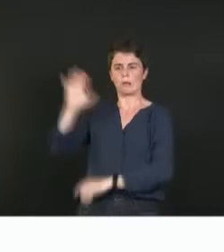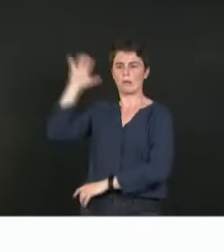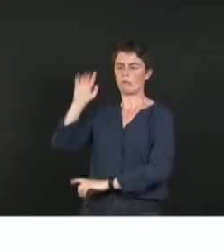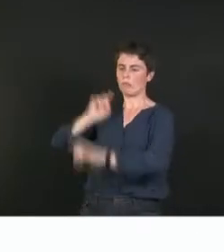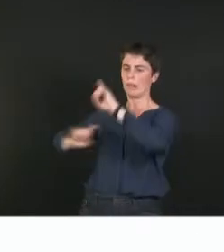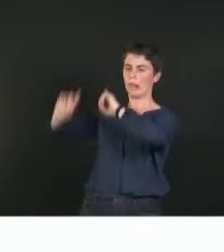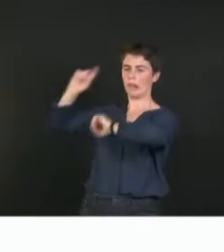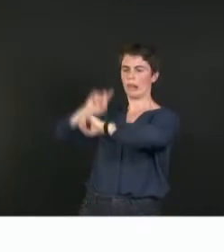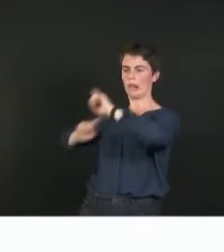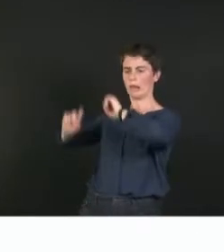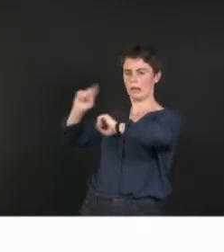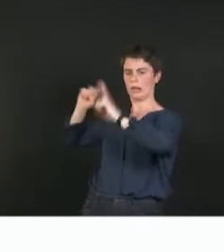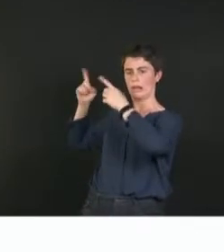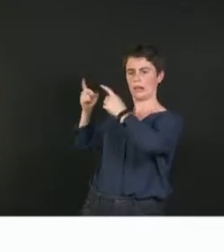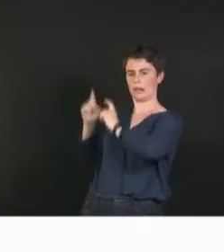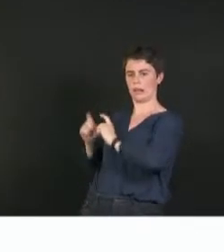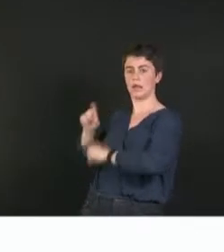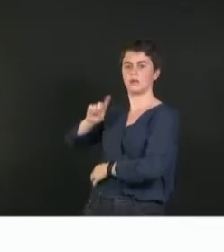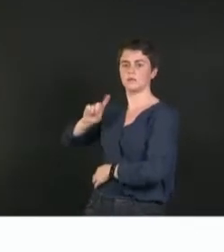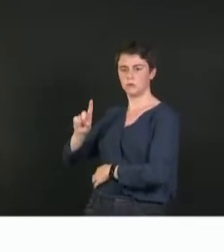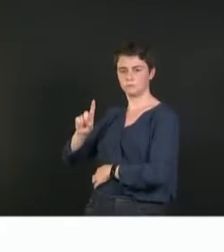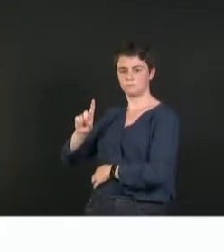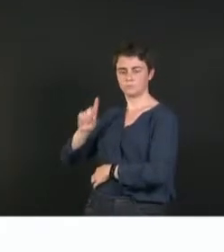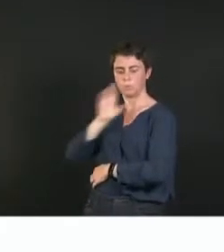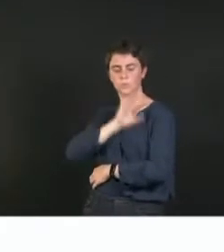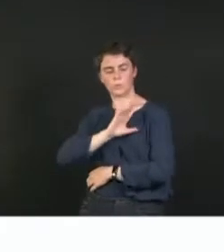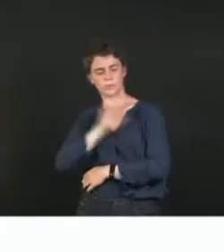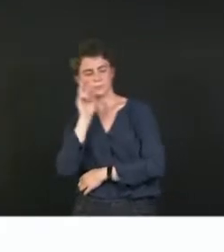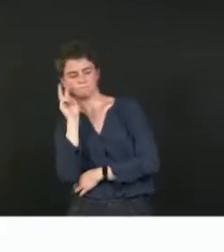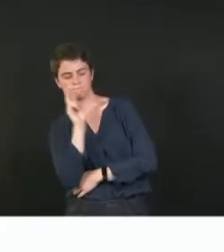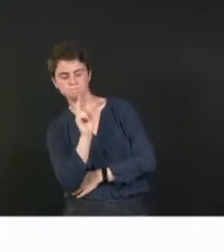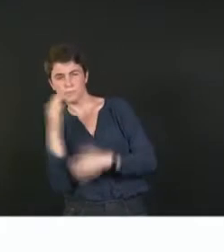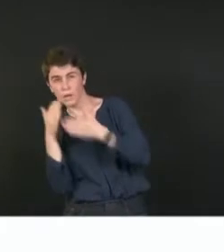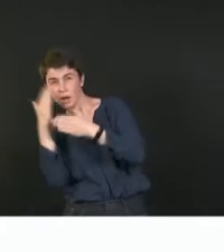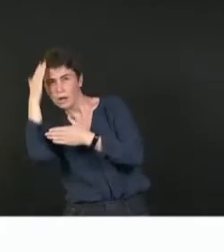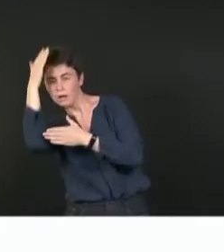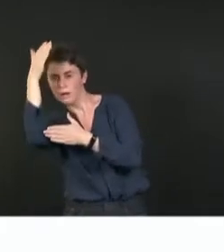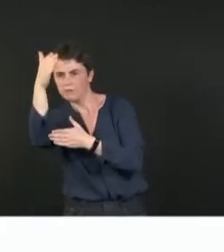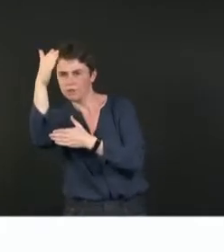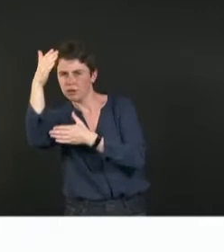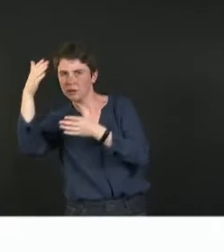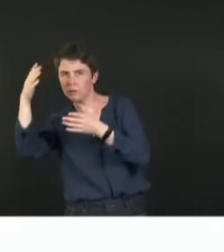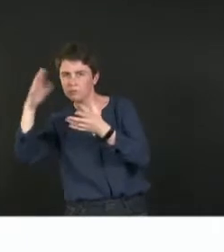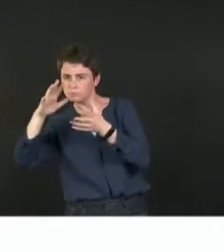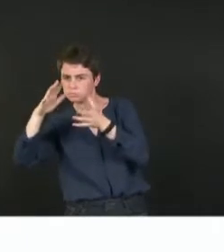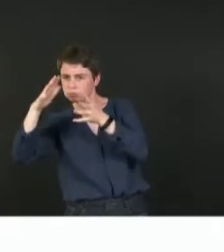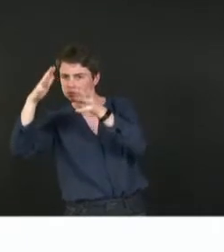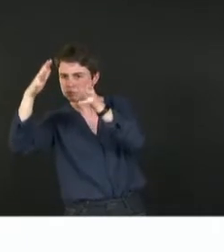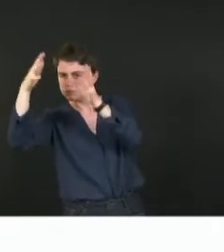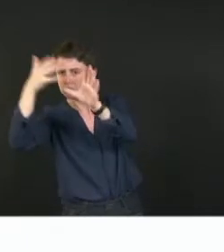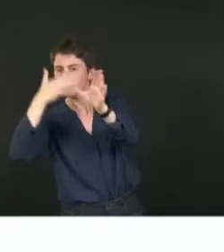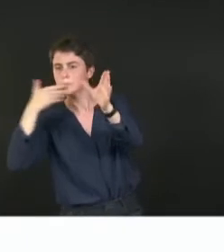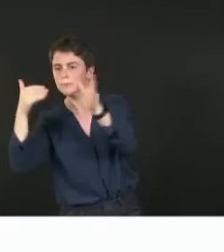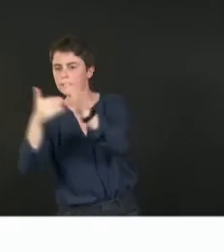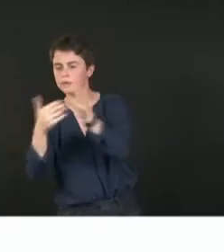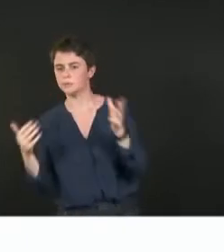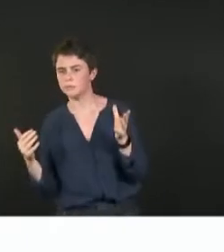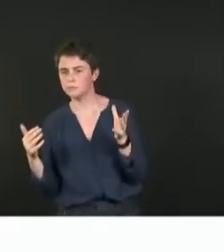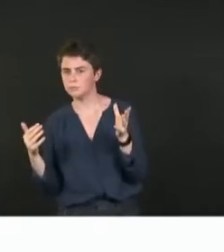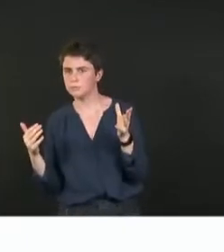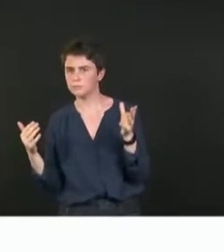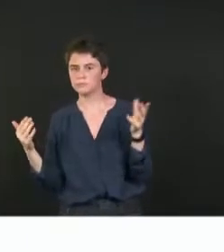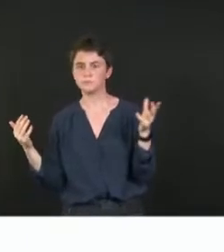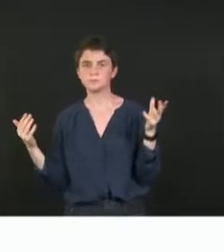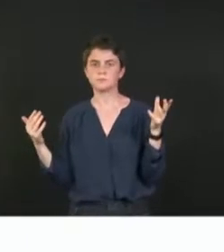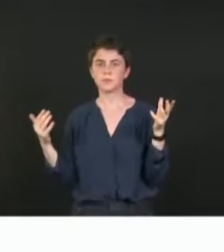s'agit pas de faire de la décroissance. Il s'agit de penser à un avenir du progrès qui comporterait, mais ça c'est